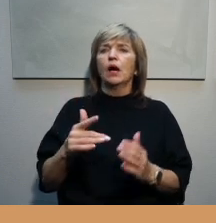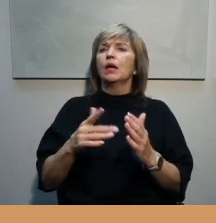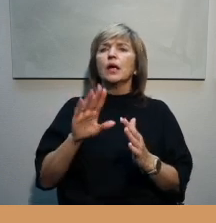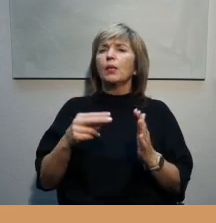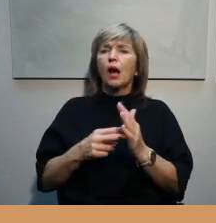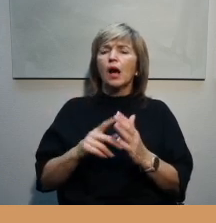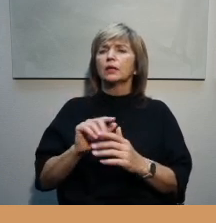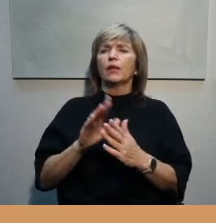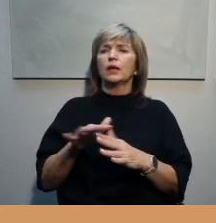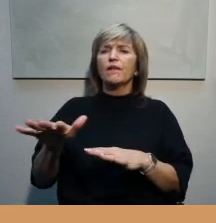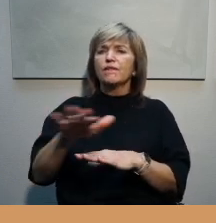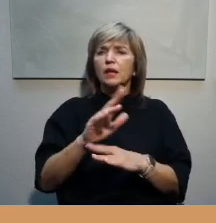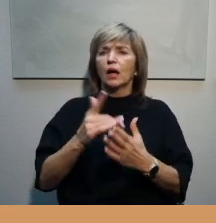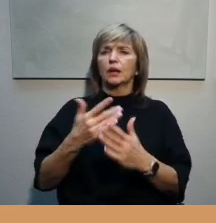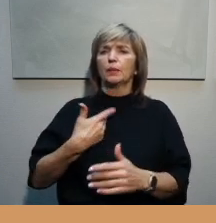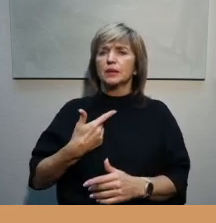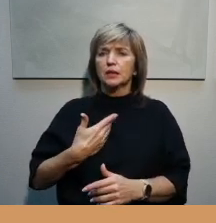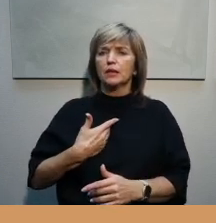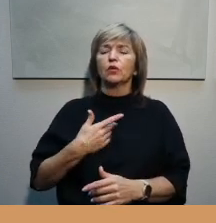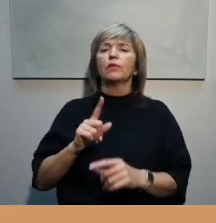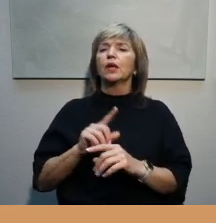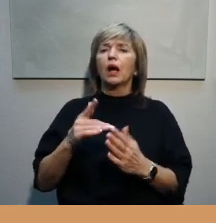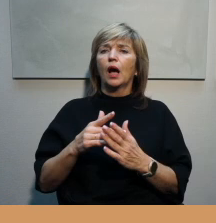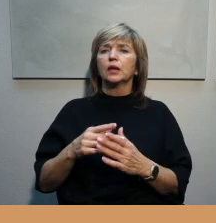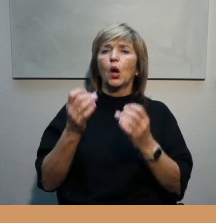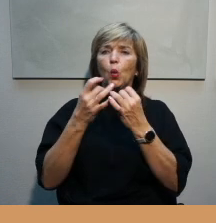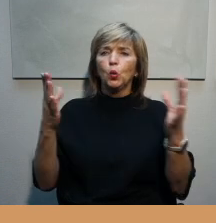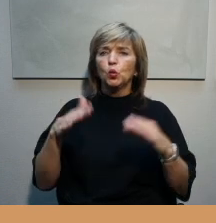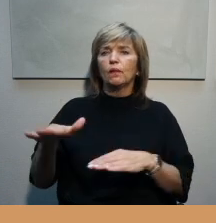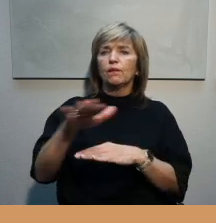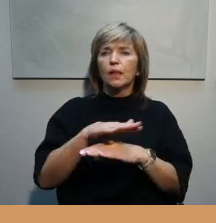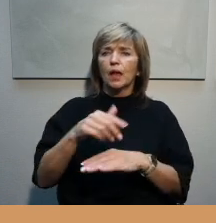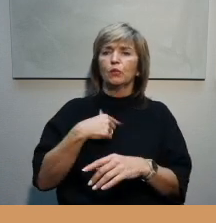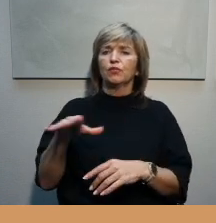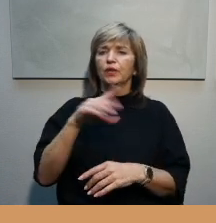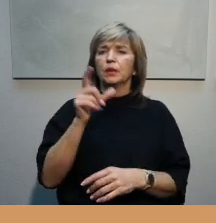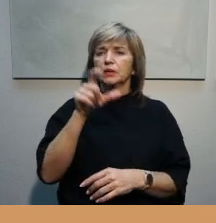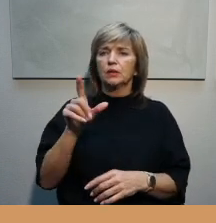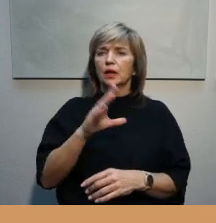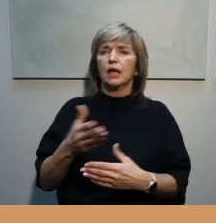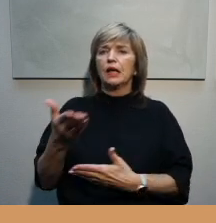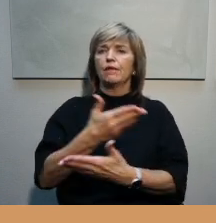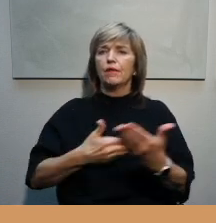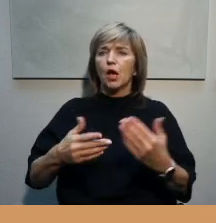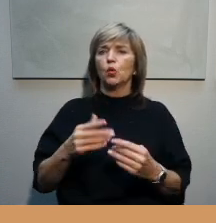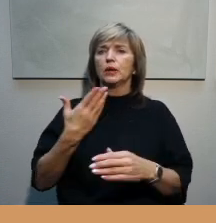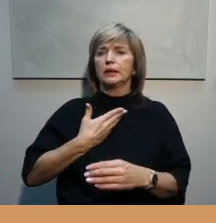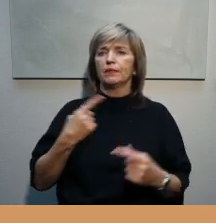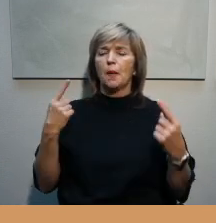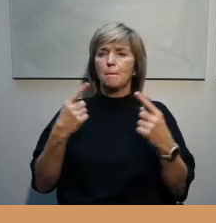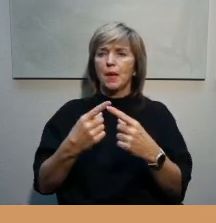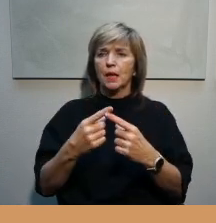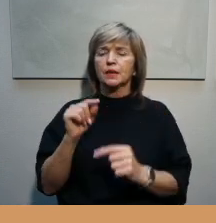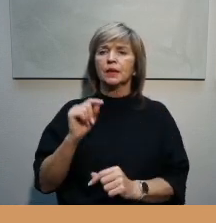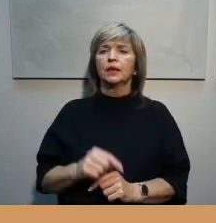jebkādā vidē mēs dzīvojam, jebkādā kultūra vidē, mums visiem cilvēkiem ir vienoti dzīves mērķi. Un te